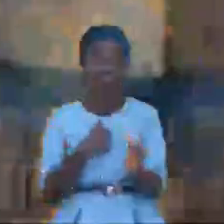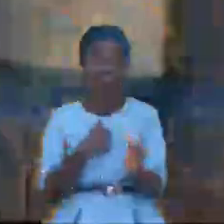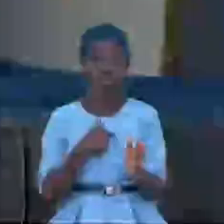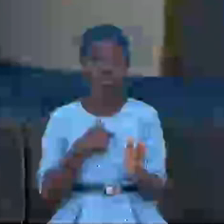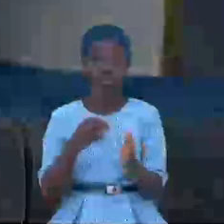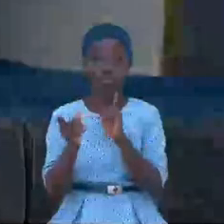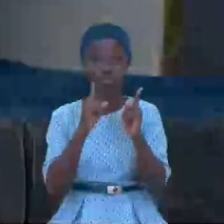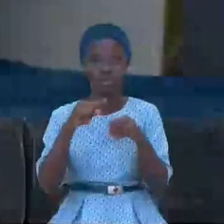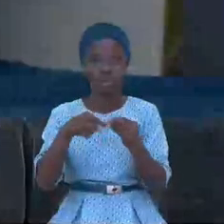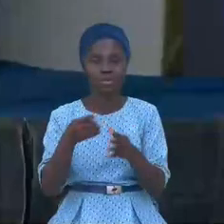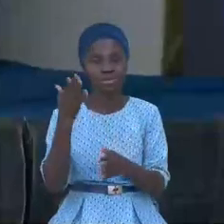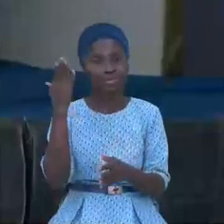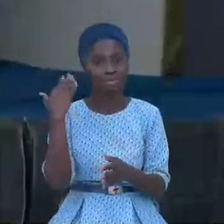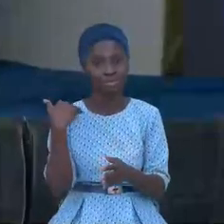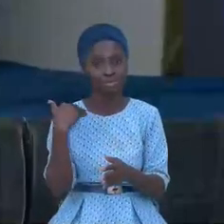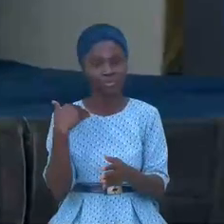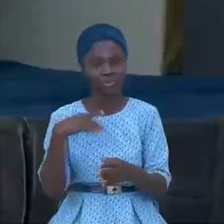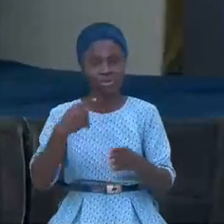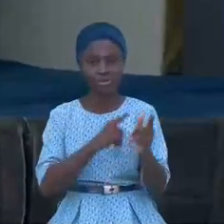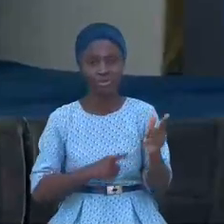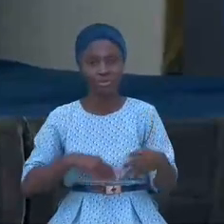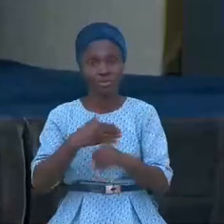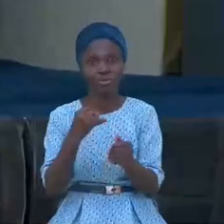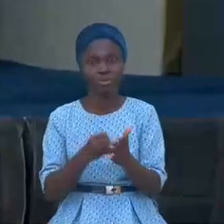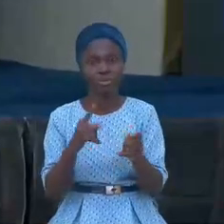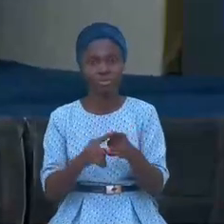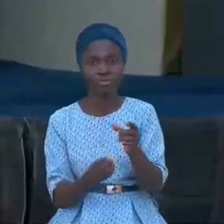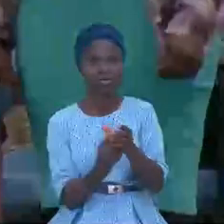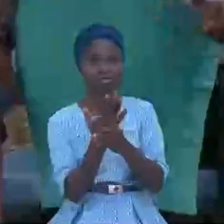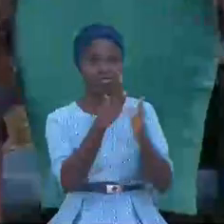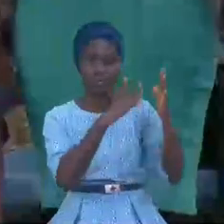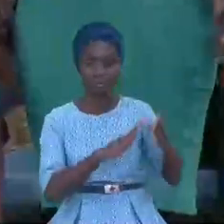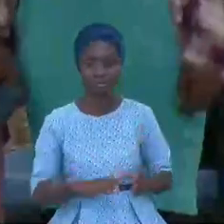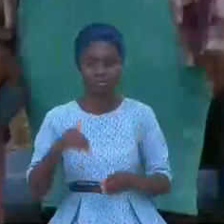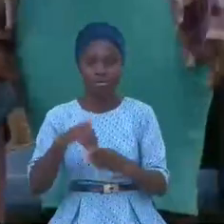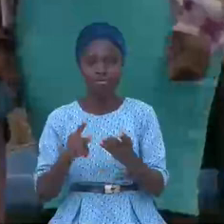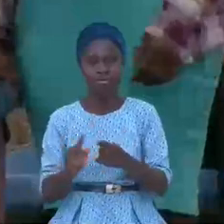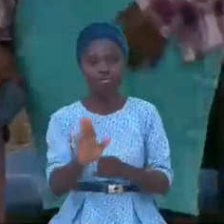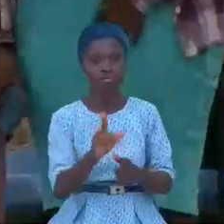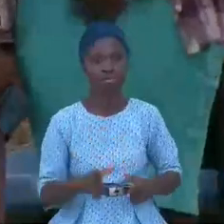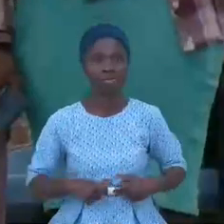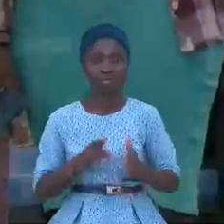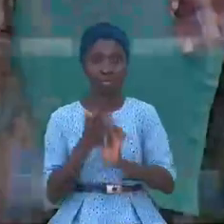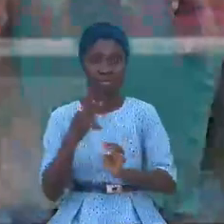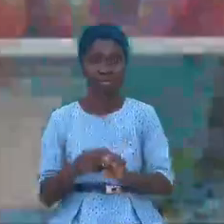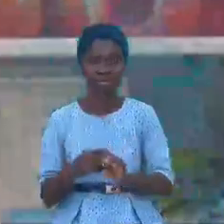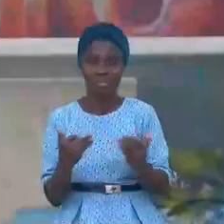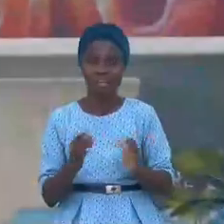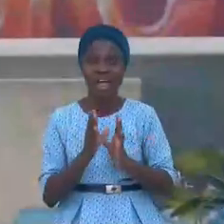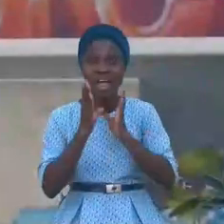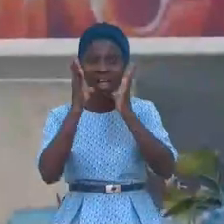Seigneur le fera réaliser dans ta vie au nom de Jésus. Et quelqu'un crie,